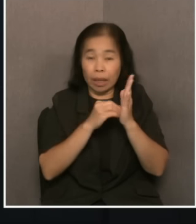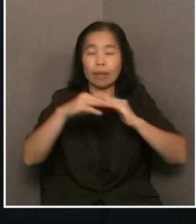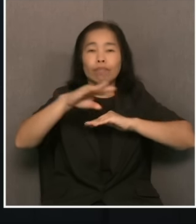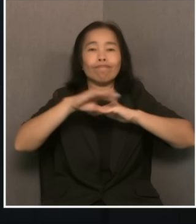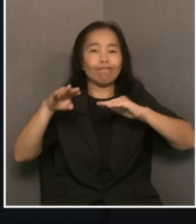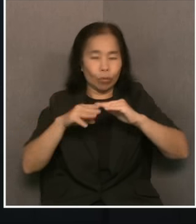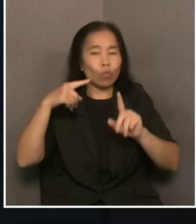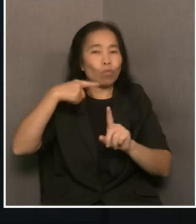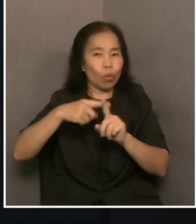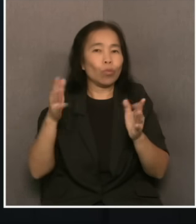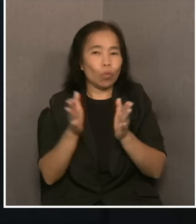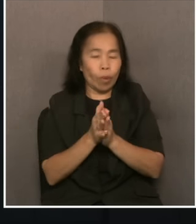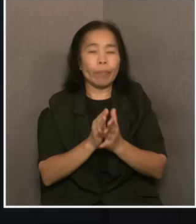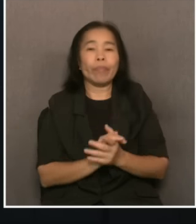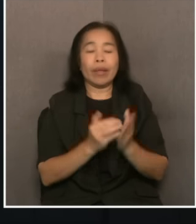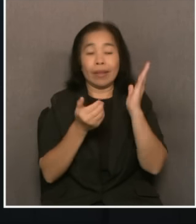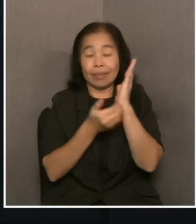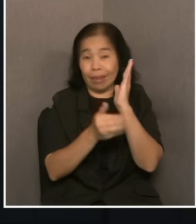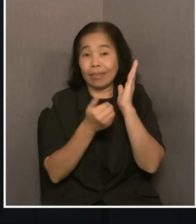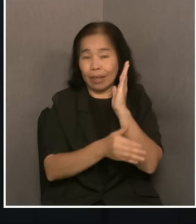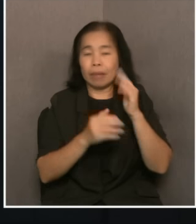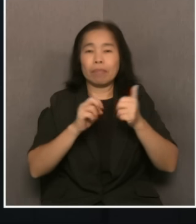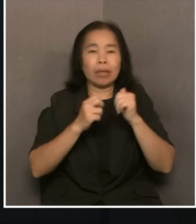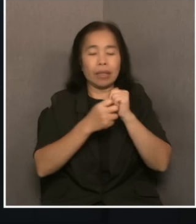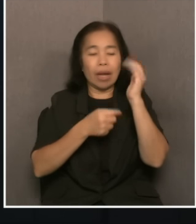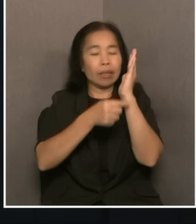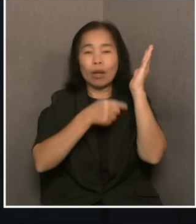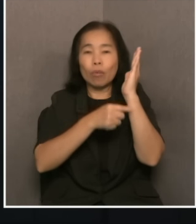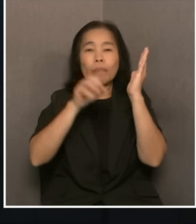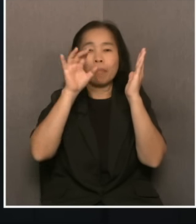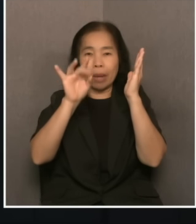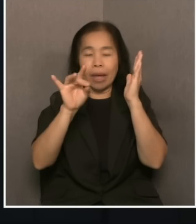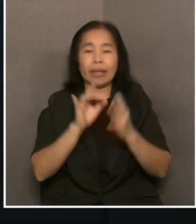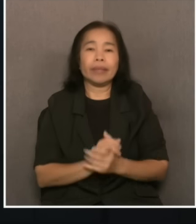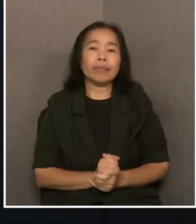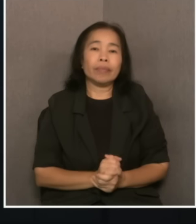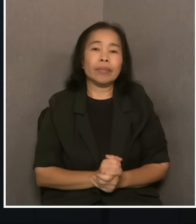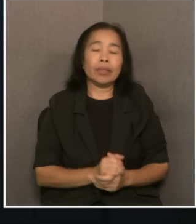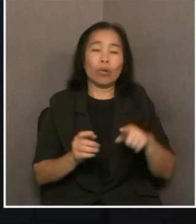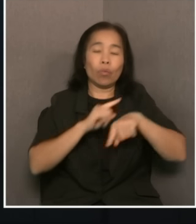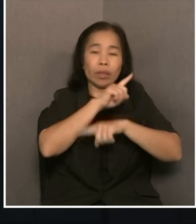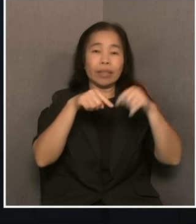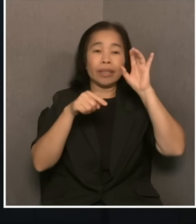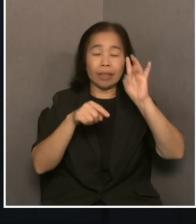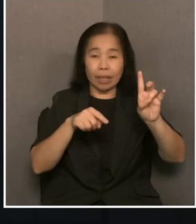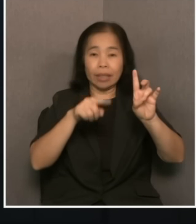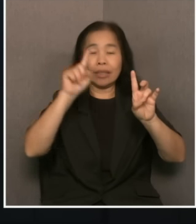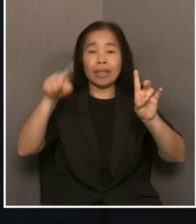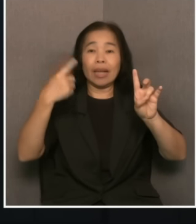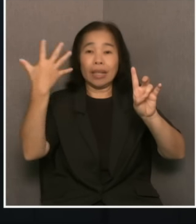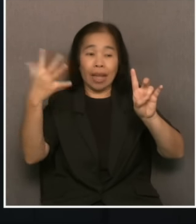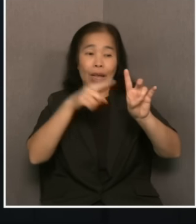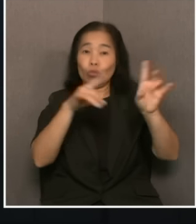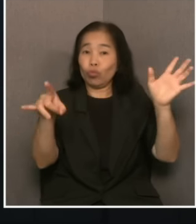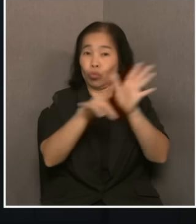ปริมณฑลภาคตะวันออกได้รับผลกระทบทั้งภาค 8จังหวัดค่ะส่วนวันที่ 7พฤษภาคมซึ่งเป็นวันสุดท้ายของผล